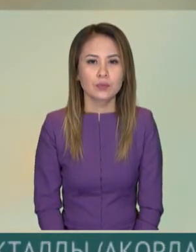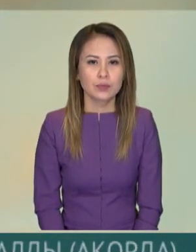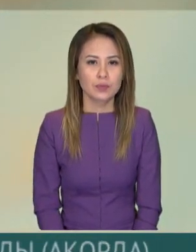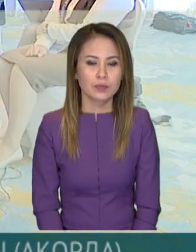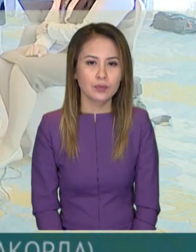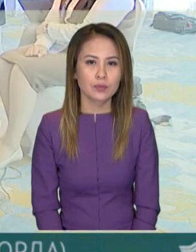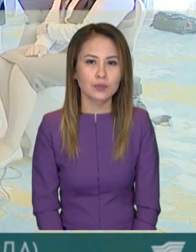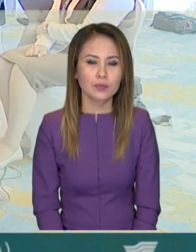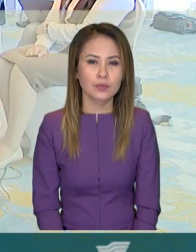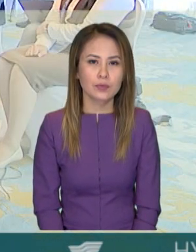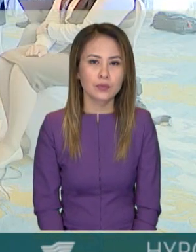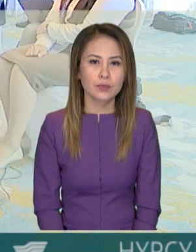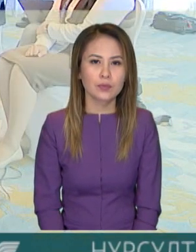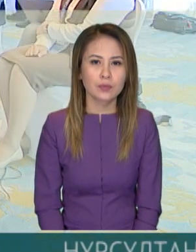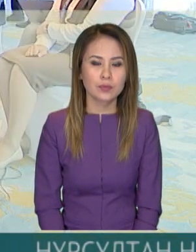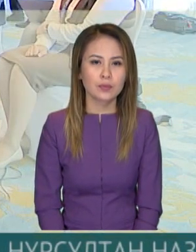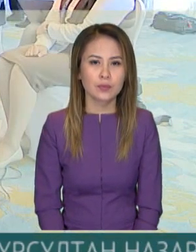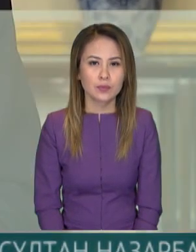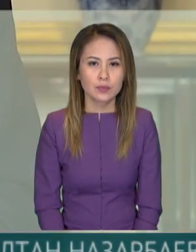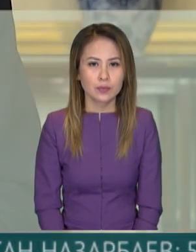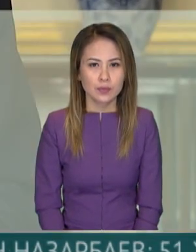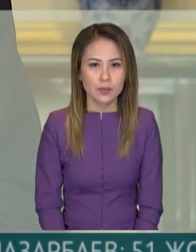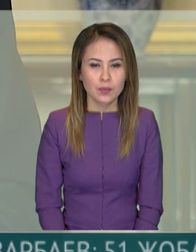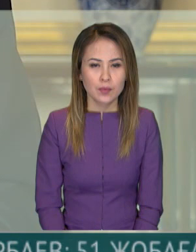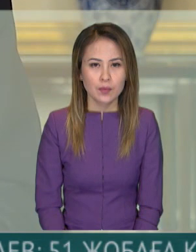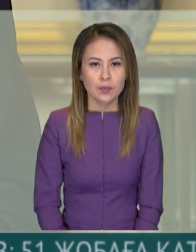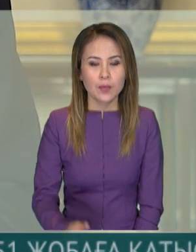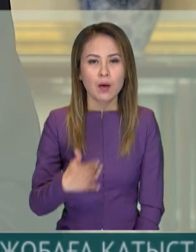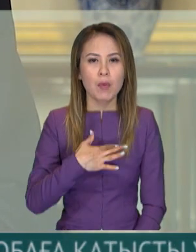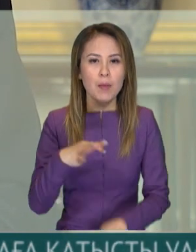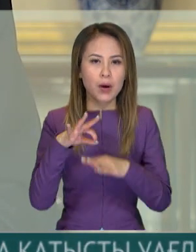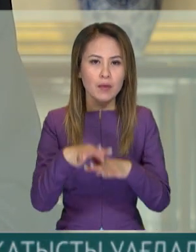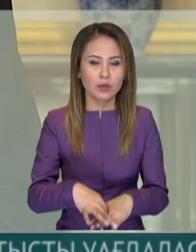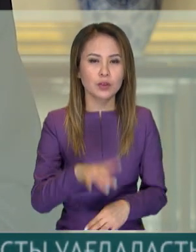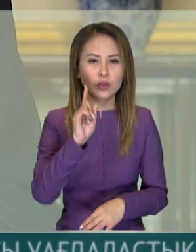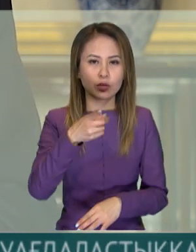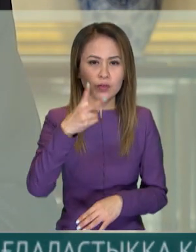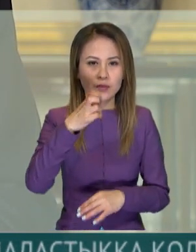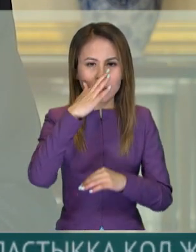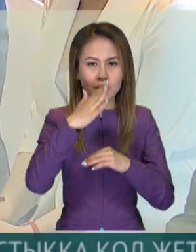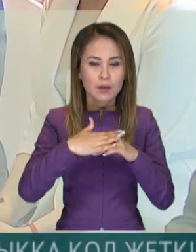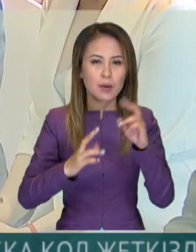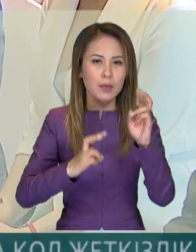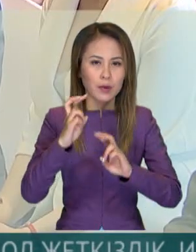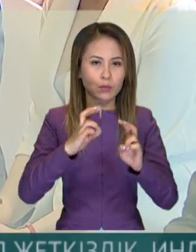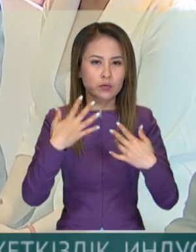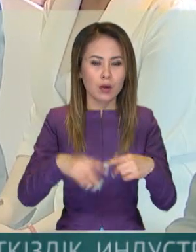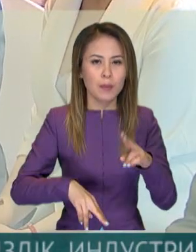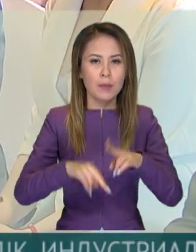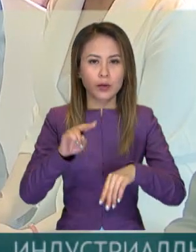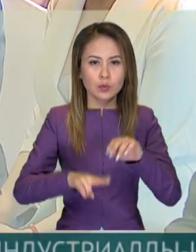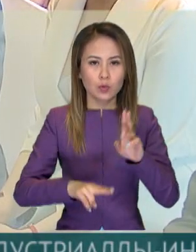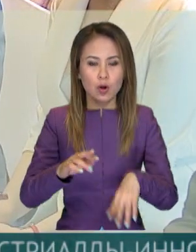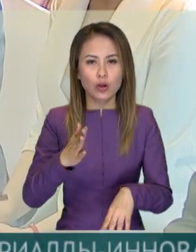Мы проводим индустриальную инновационную программу свою. 1200 предприятий построили. То есть наша